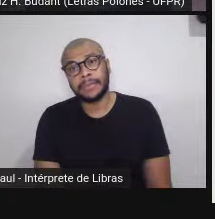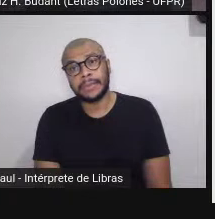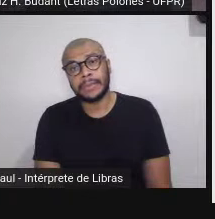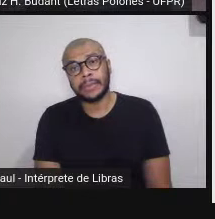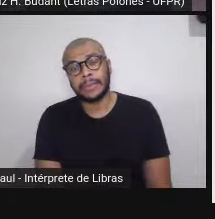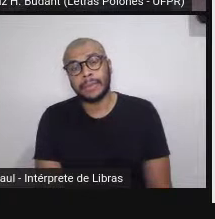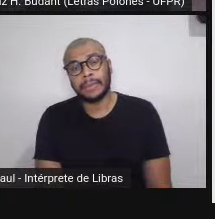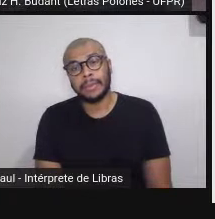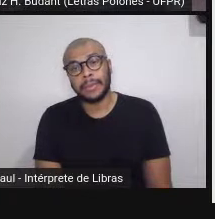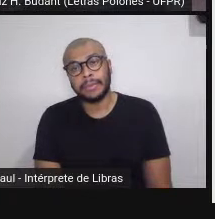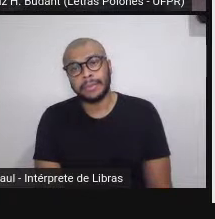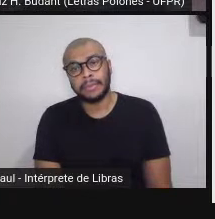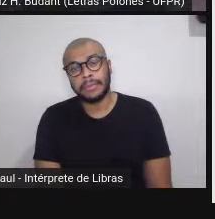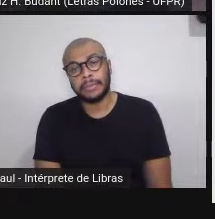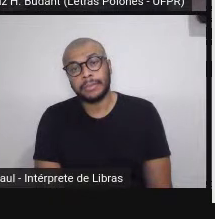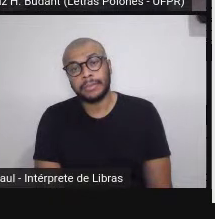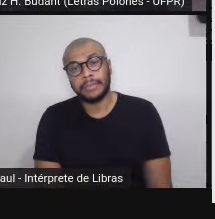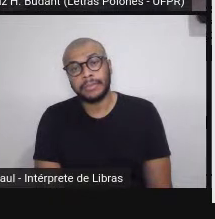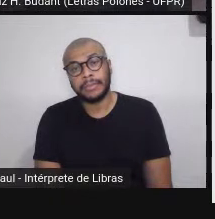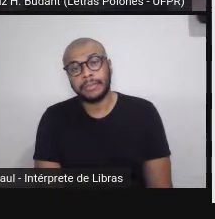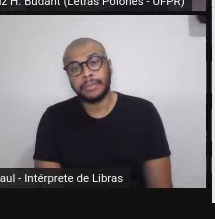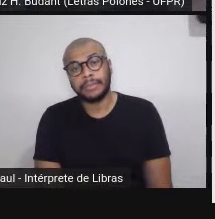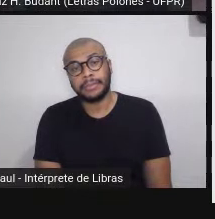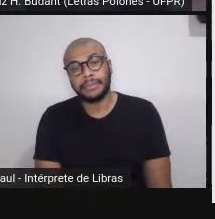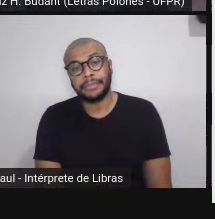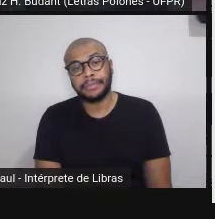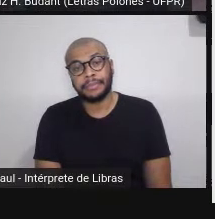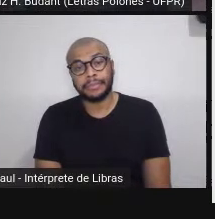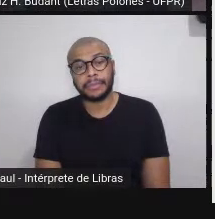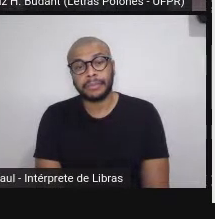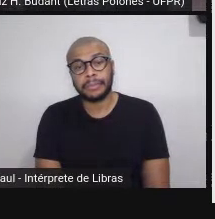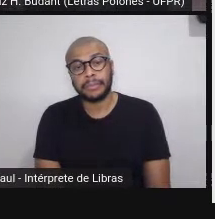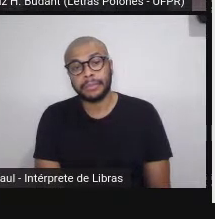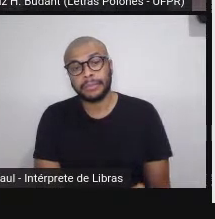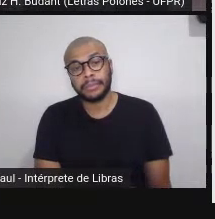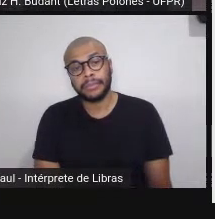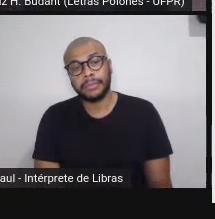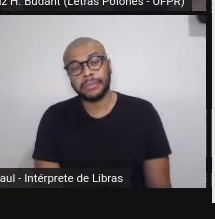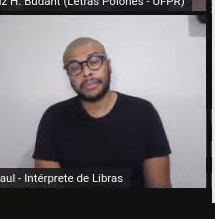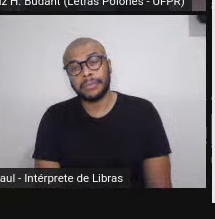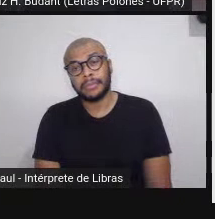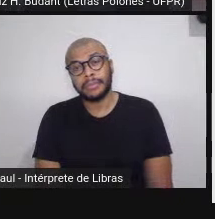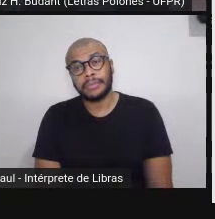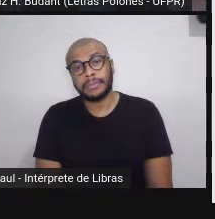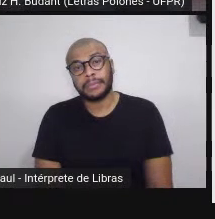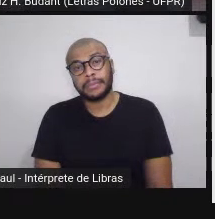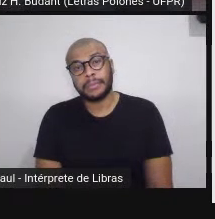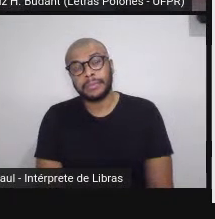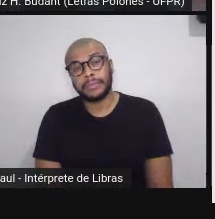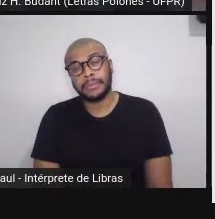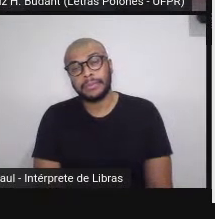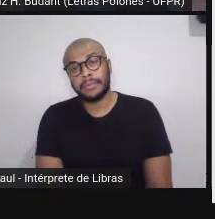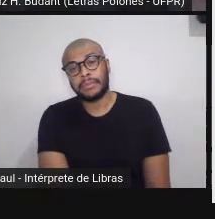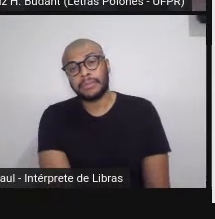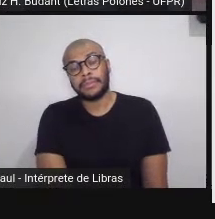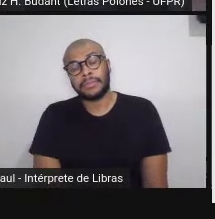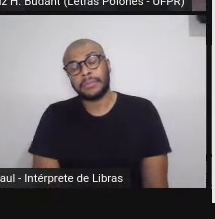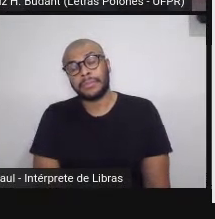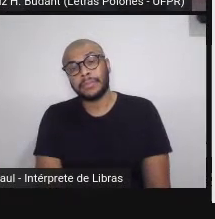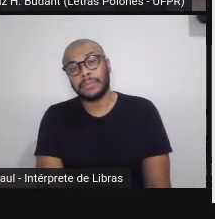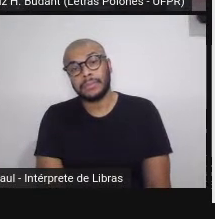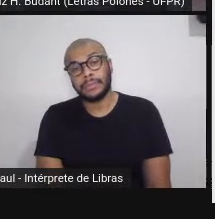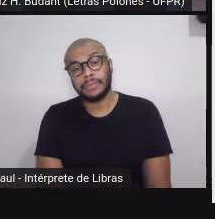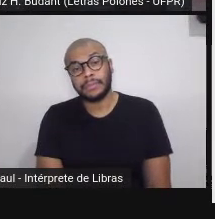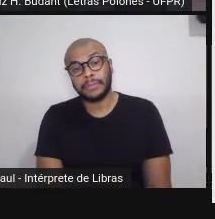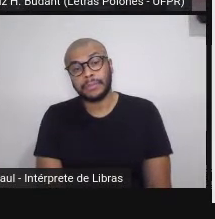Borkowicz vai se declinar como, por exemplo, Wczasowicz. Wójcik vai se declinar, por exemplo, como Budzik. E a palavra